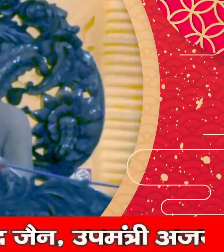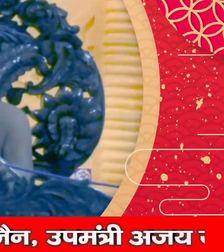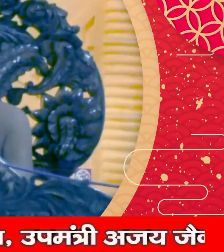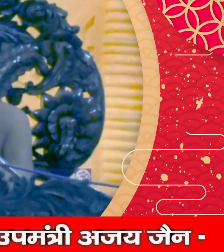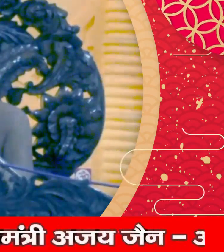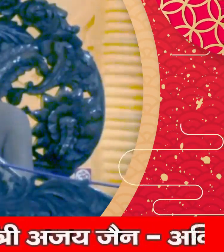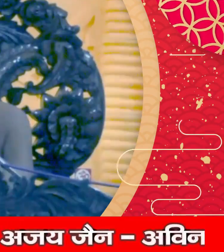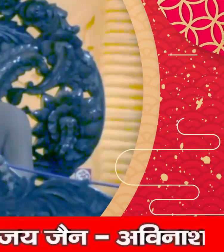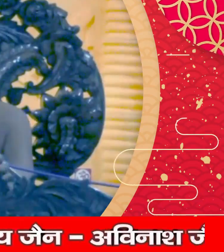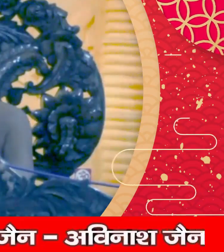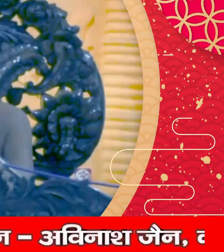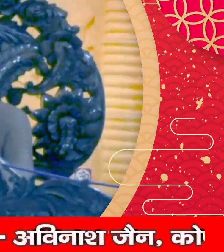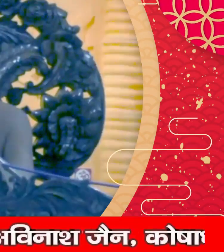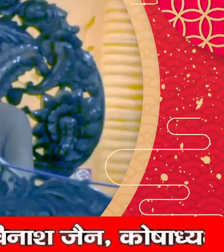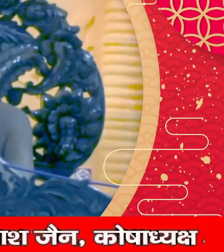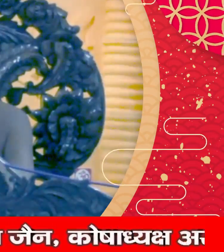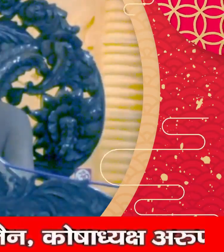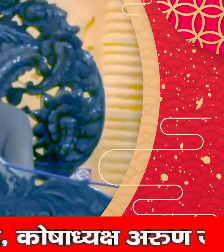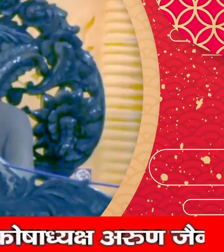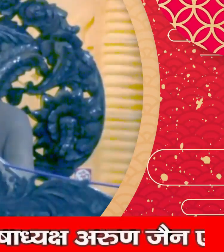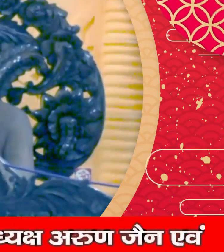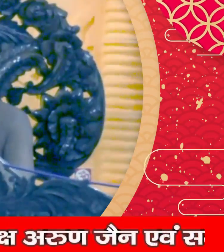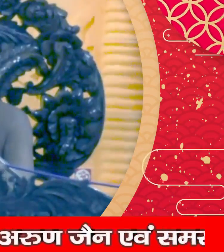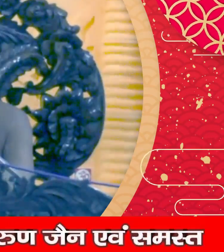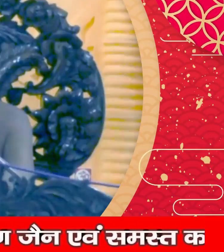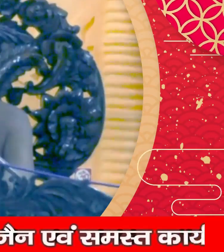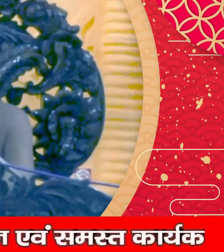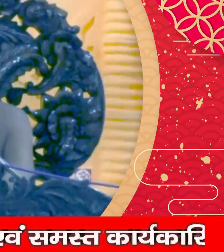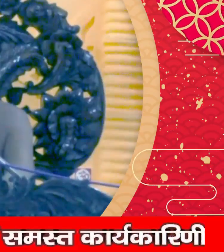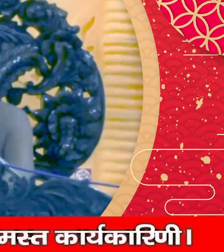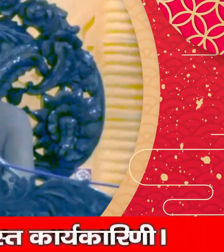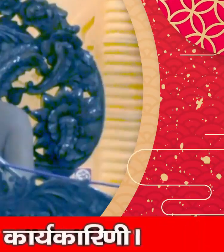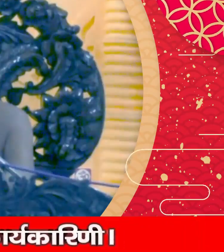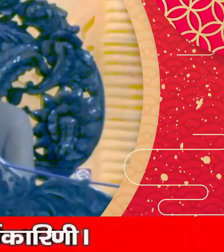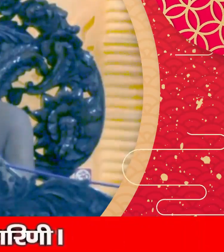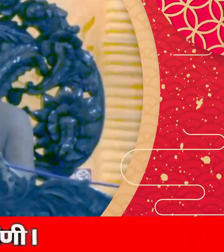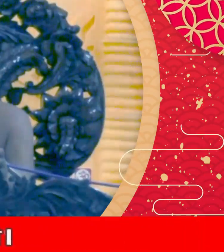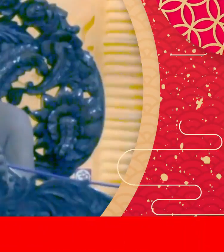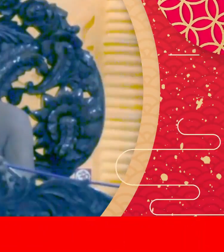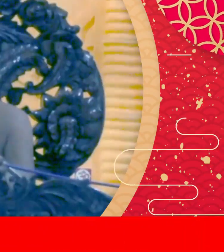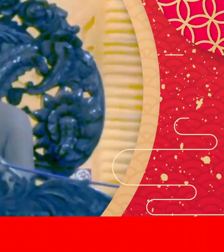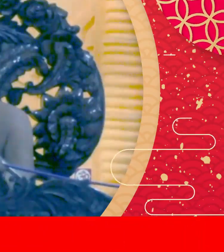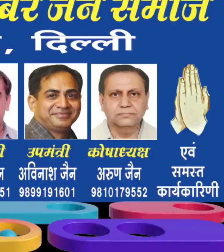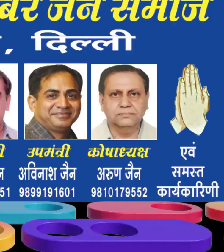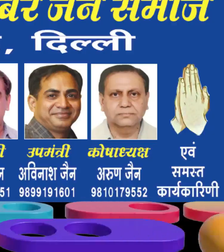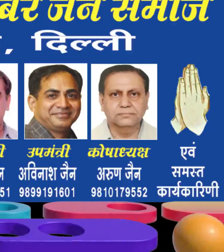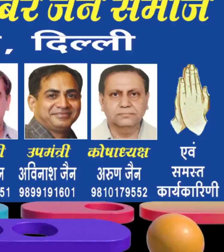चाहिए कि 2550 निर्माण महोत्सव की जो गूंज है पूरे विश्व में पहुंच जाना चाहिए।